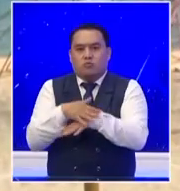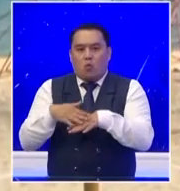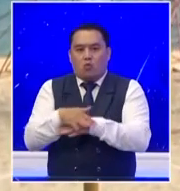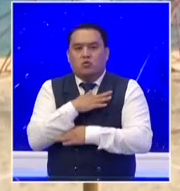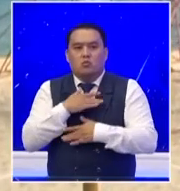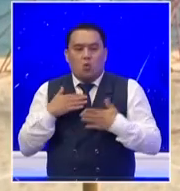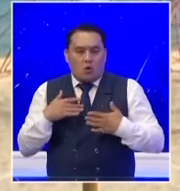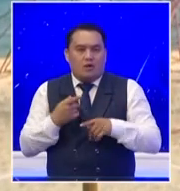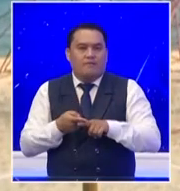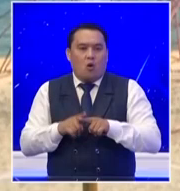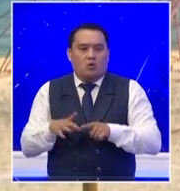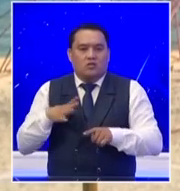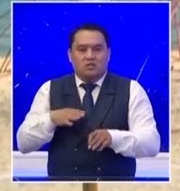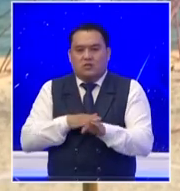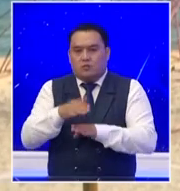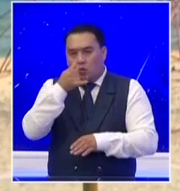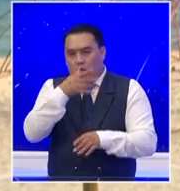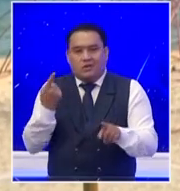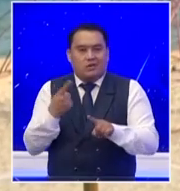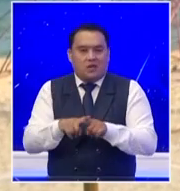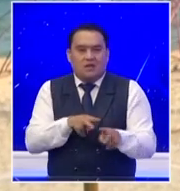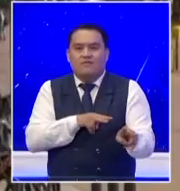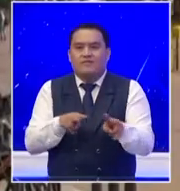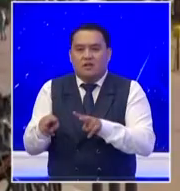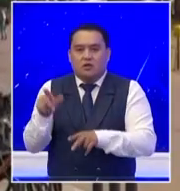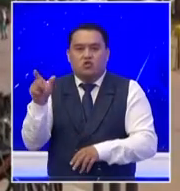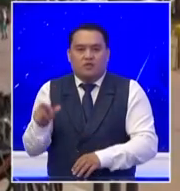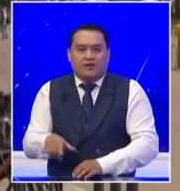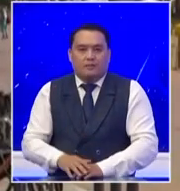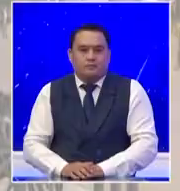желающих окунуться. Там, где не справляется техника, помогают бдительные граждане.